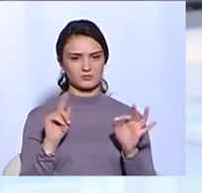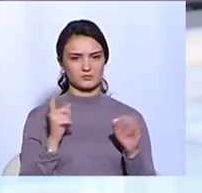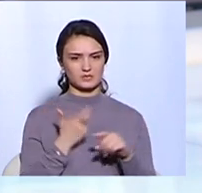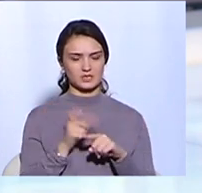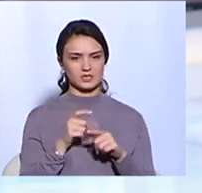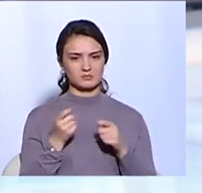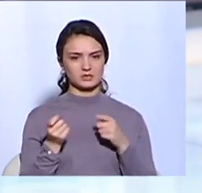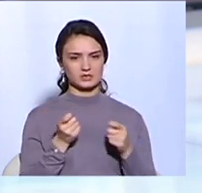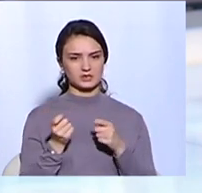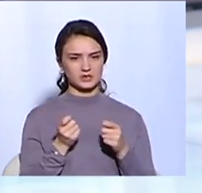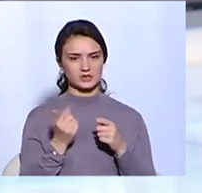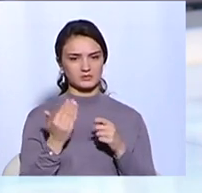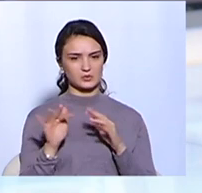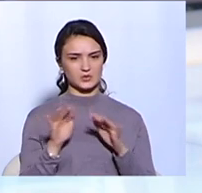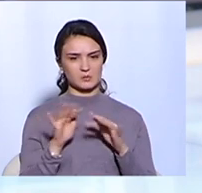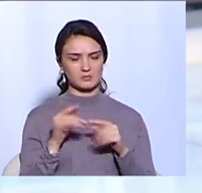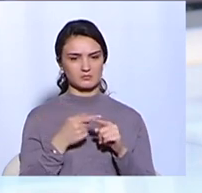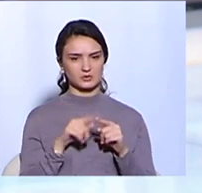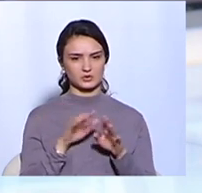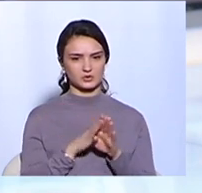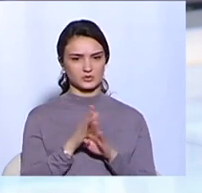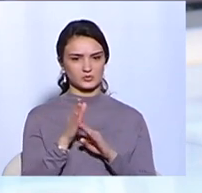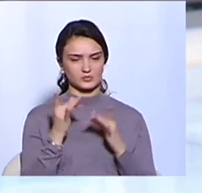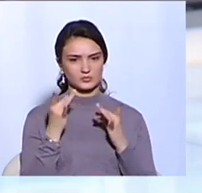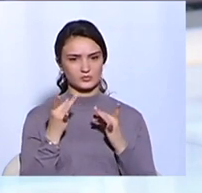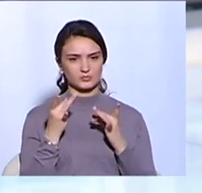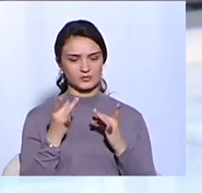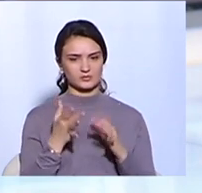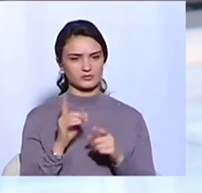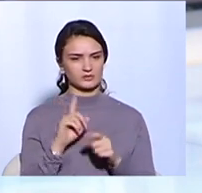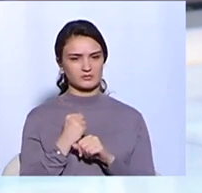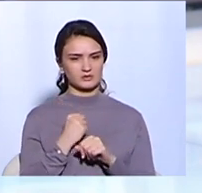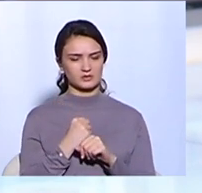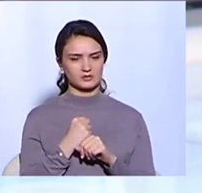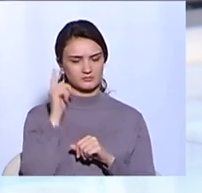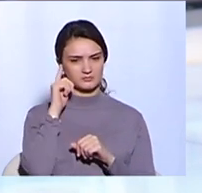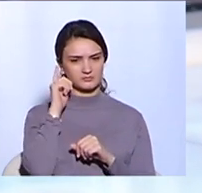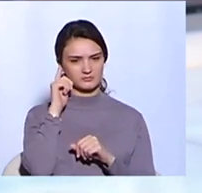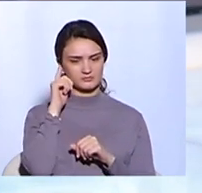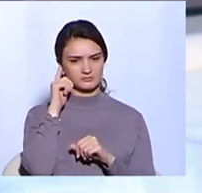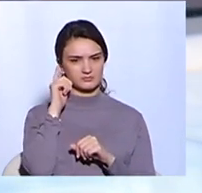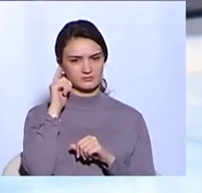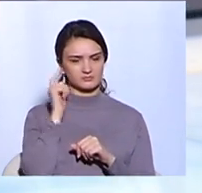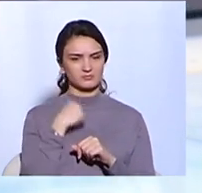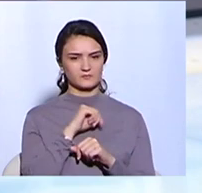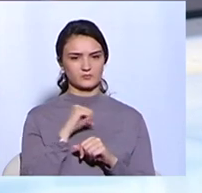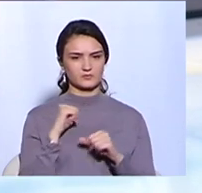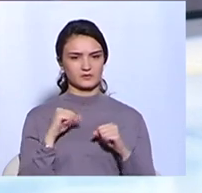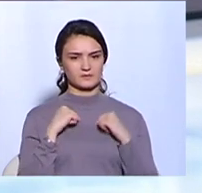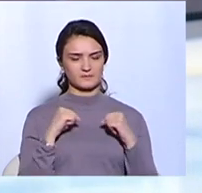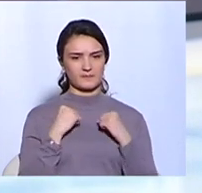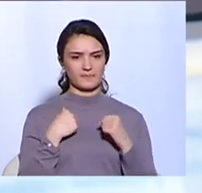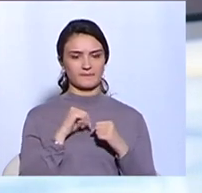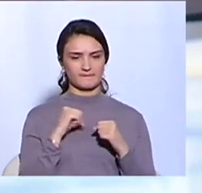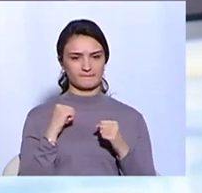ძალიან ფრთხილად ეს მოძრაობები შეასრულონ თვითონ. უბრალოდ რას ვითვალისწინებთ? ნახეთ, როდესაც მე თვითონ ვაკეთებ ვარჯიშს, მე